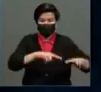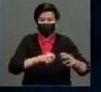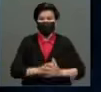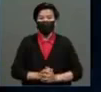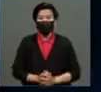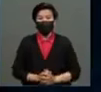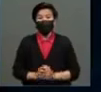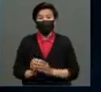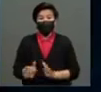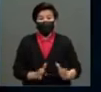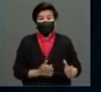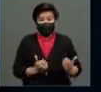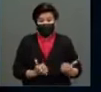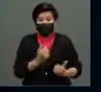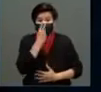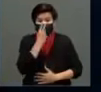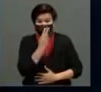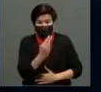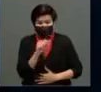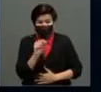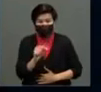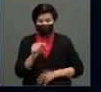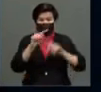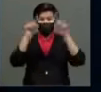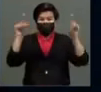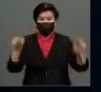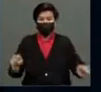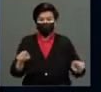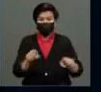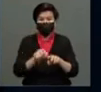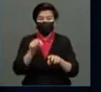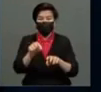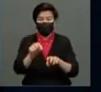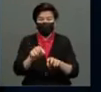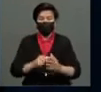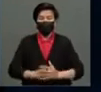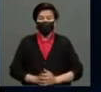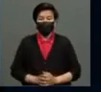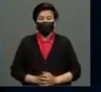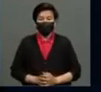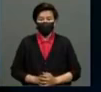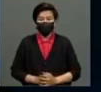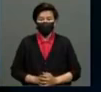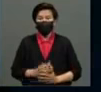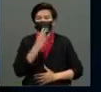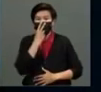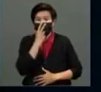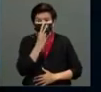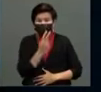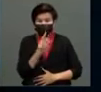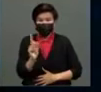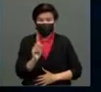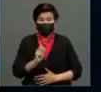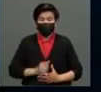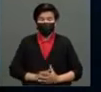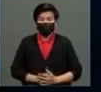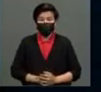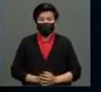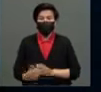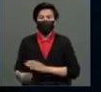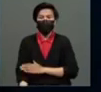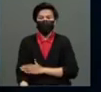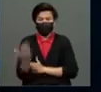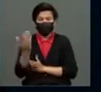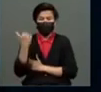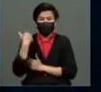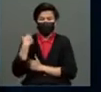คนที่อันนี้ก็คล้ายๆเดิมนะครับผมคงพูดไปเร็วๆแล้วกันอ้ออันนี้ที่จะเห็นนะครับเมื่อเช้ามีการพูด